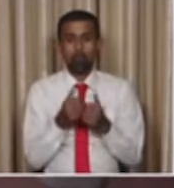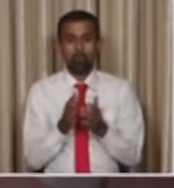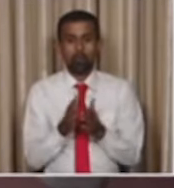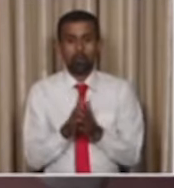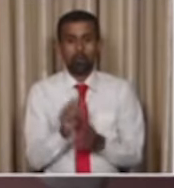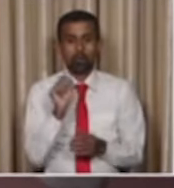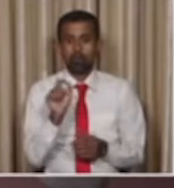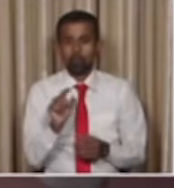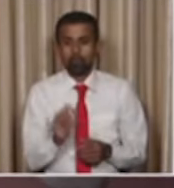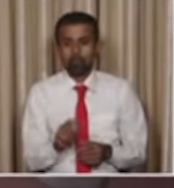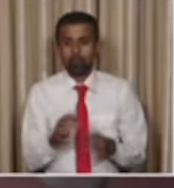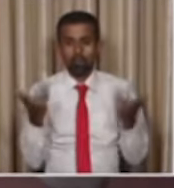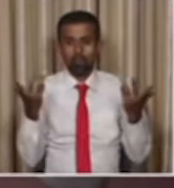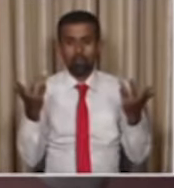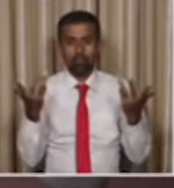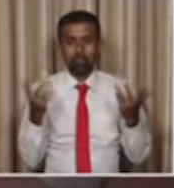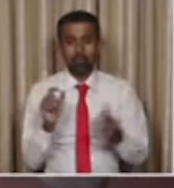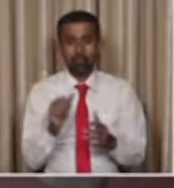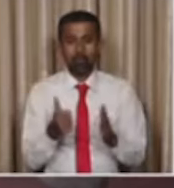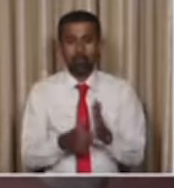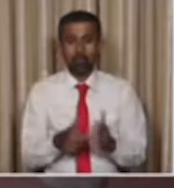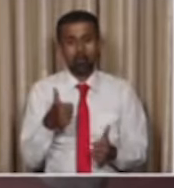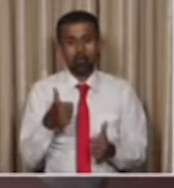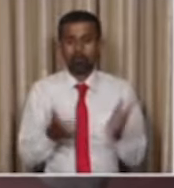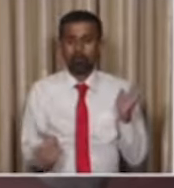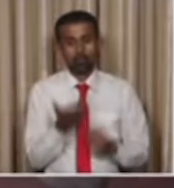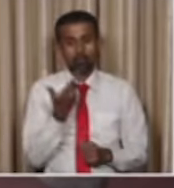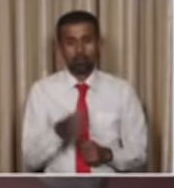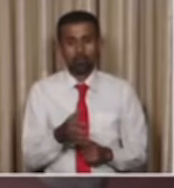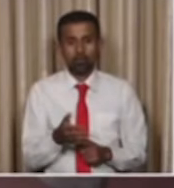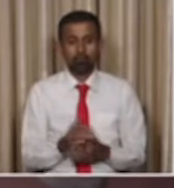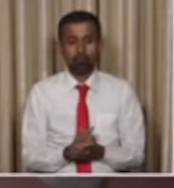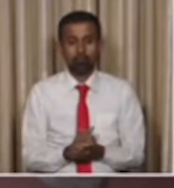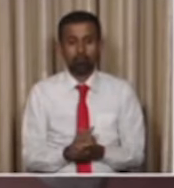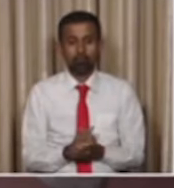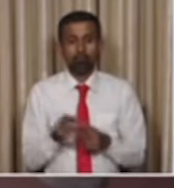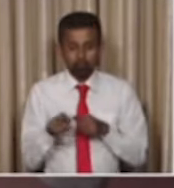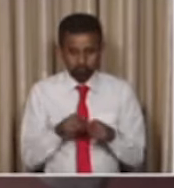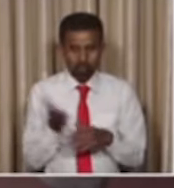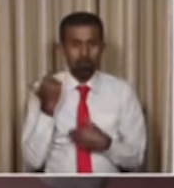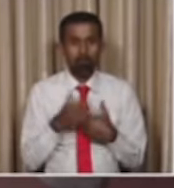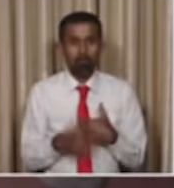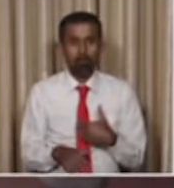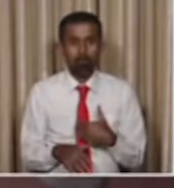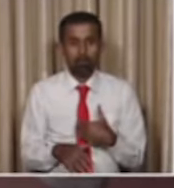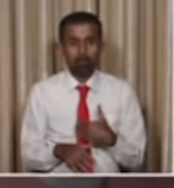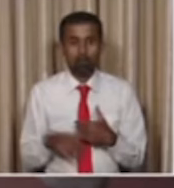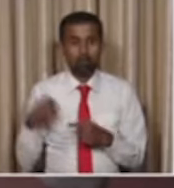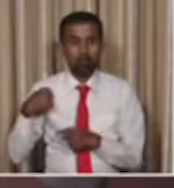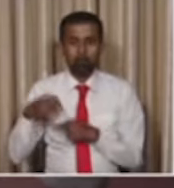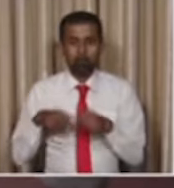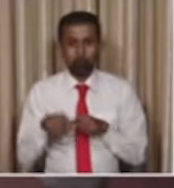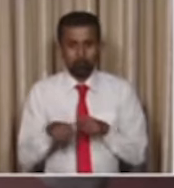තියෙන නම කිව්ව නෑ ආ පනත නම කිව්ව හායි කිව්ව ගියා මේක වෙලා තියෙන නිම එහෙමනේ කරලා තියෙන්නේ එතකොට මේ සම්ප්‍රදාය